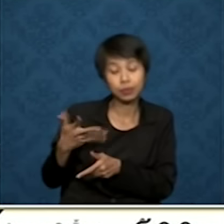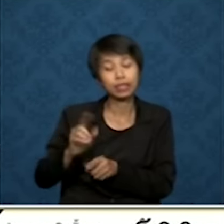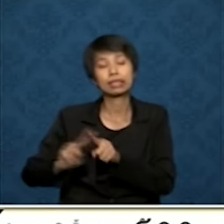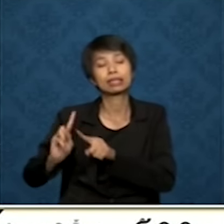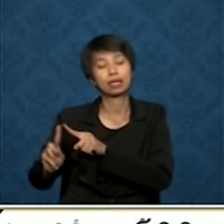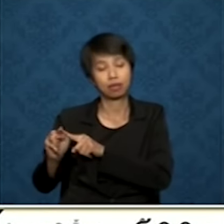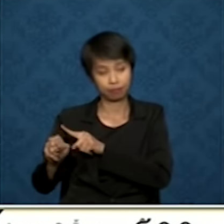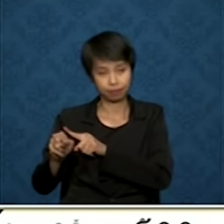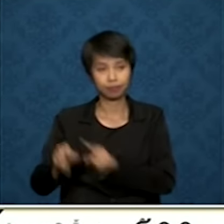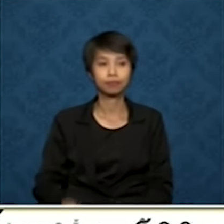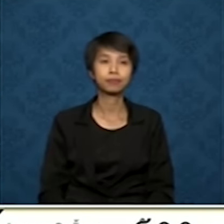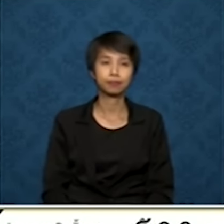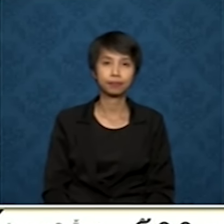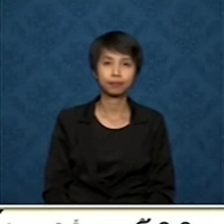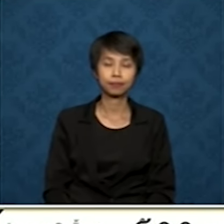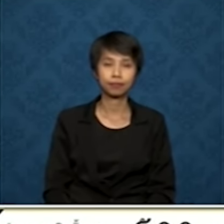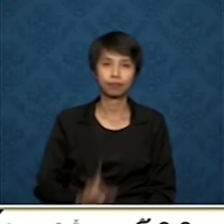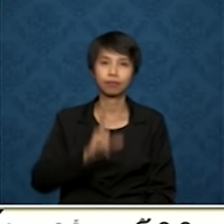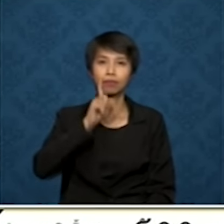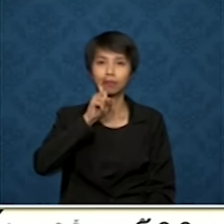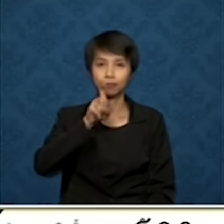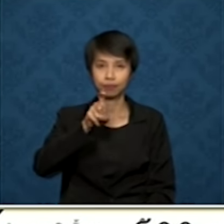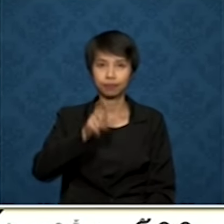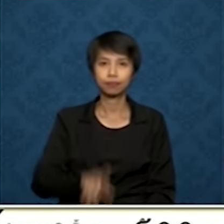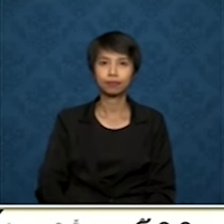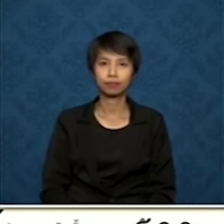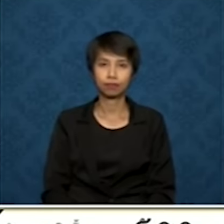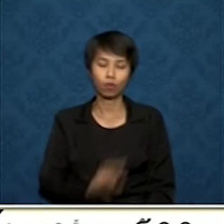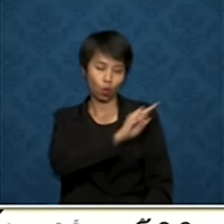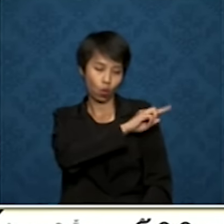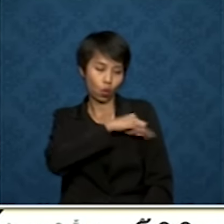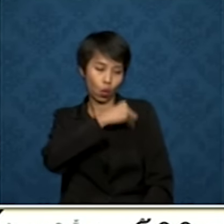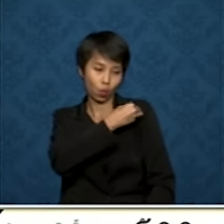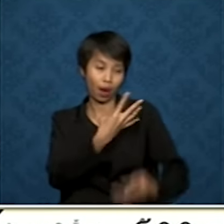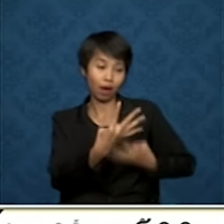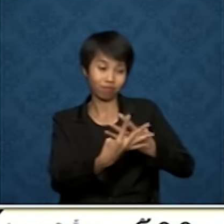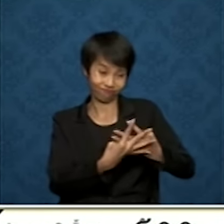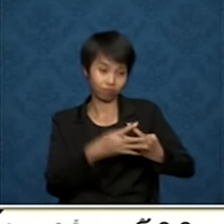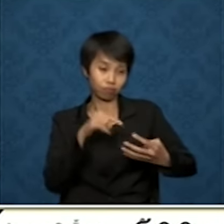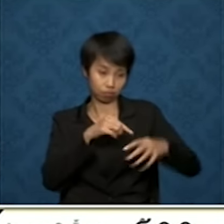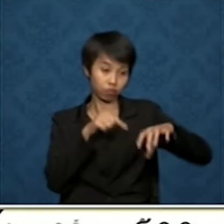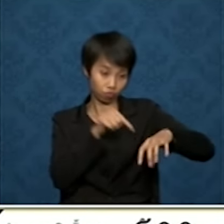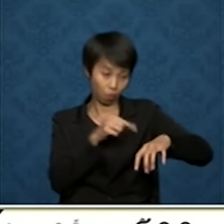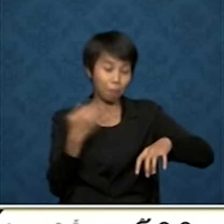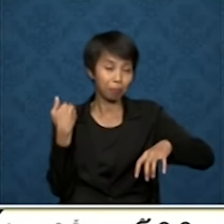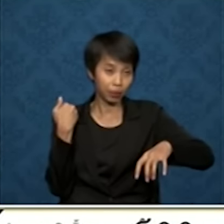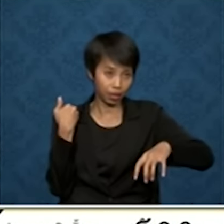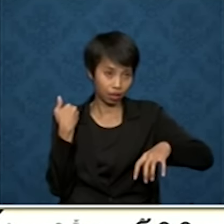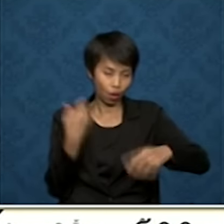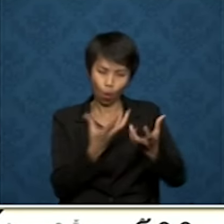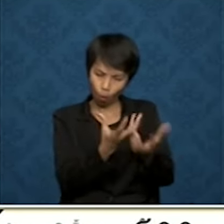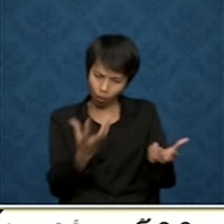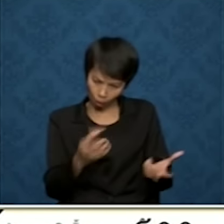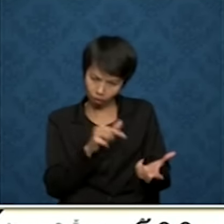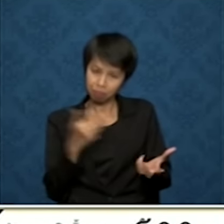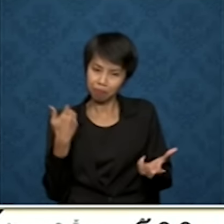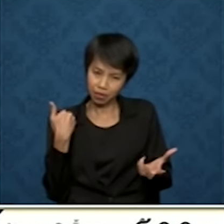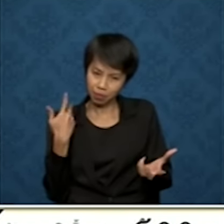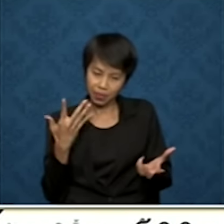ไรนะครับถามว่าลงบ้าราชทัณฑ์มีมไม่แน่ใจท่านประธาน